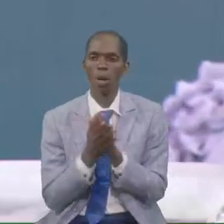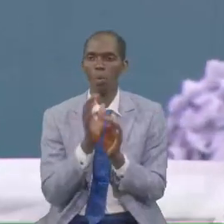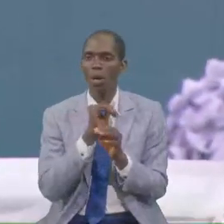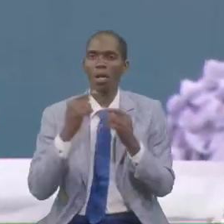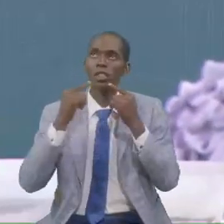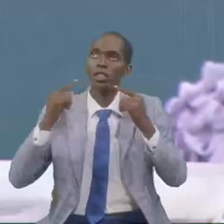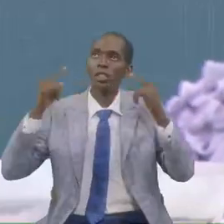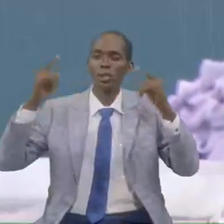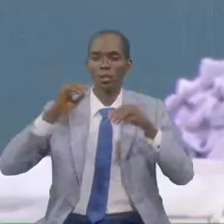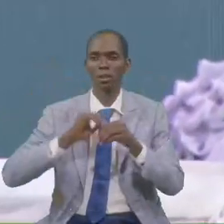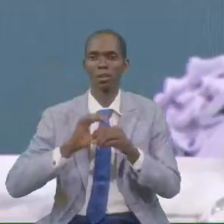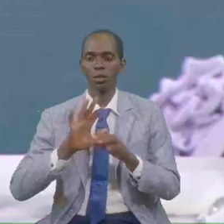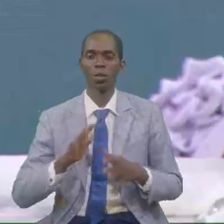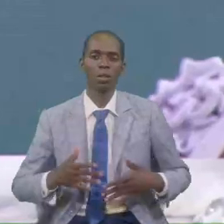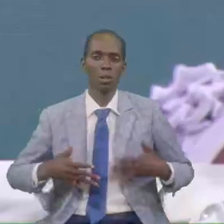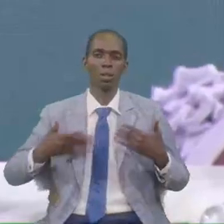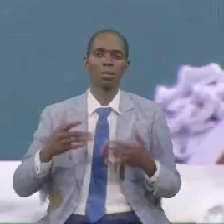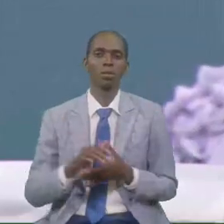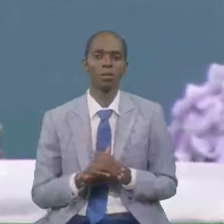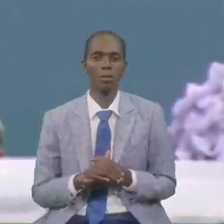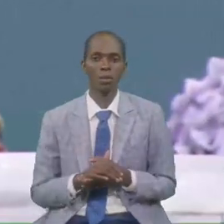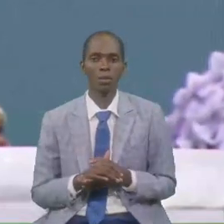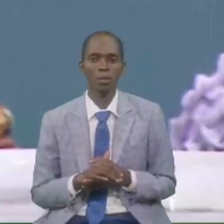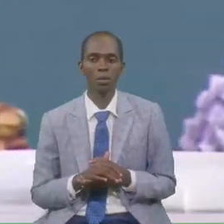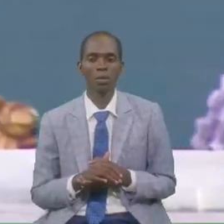Et tu deviens un succès dans ta vie.